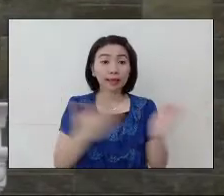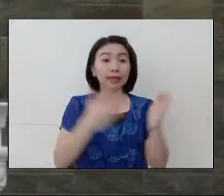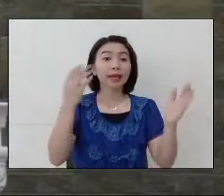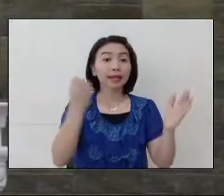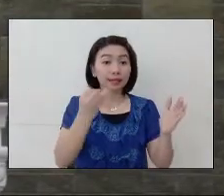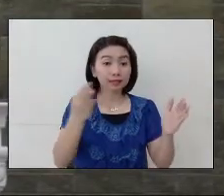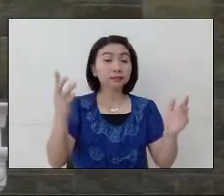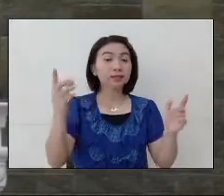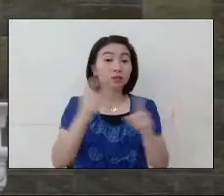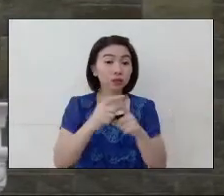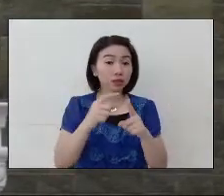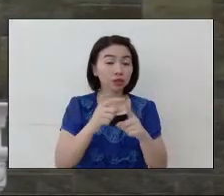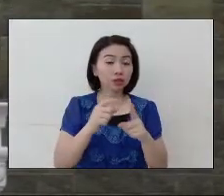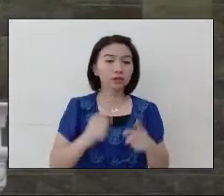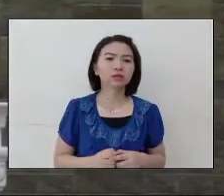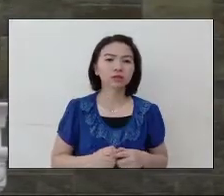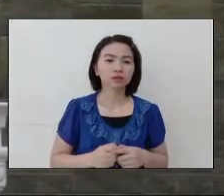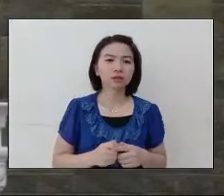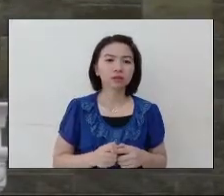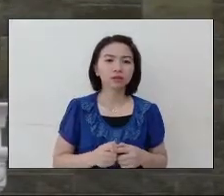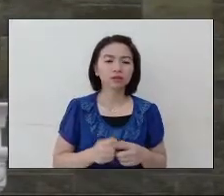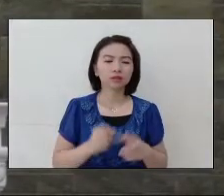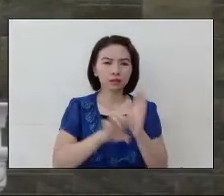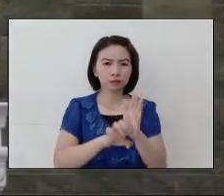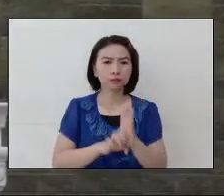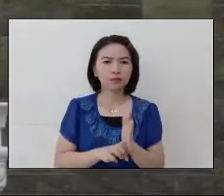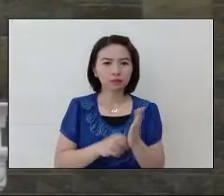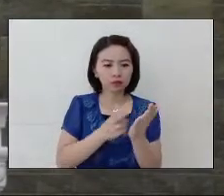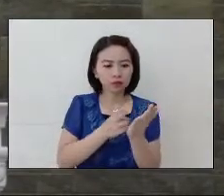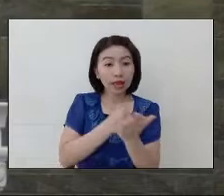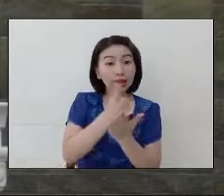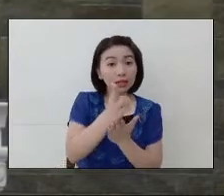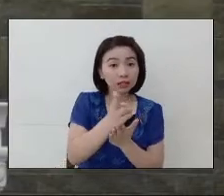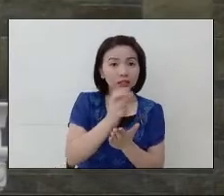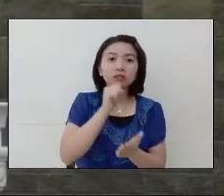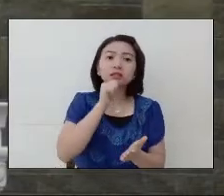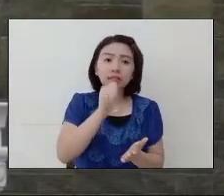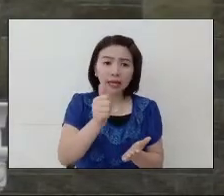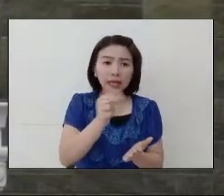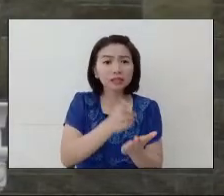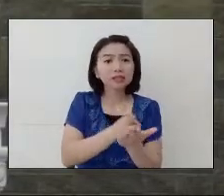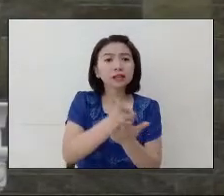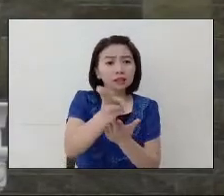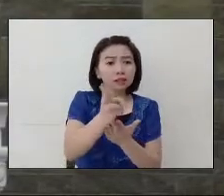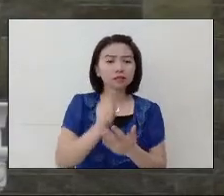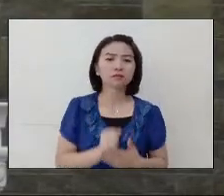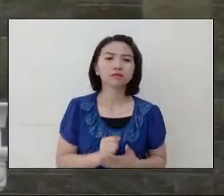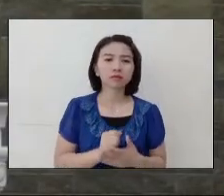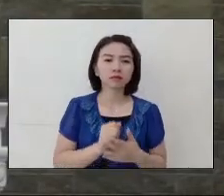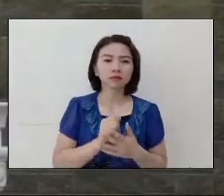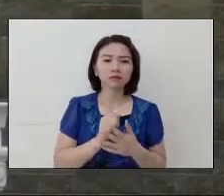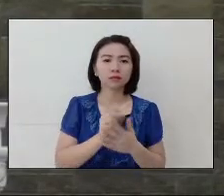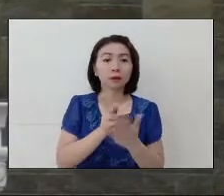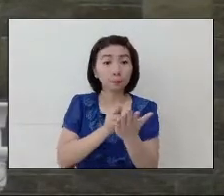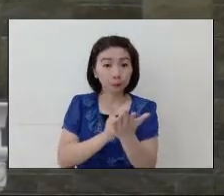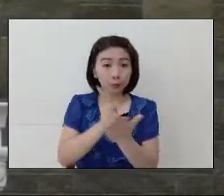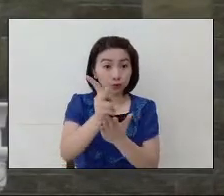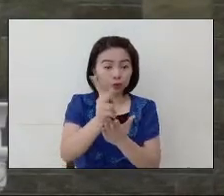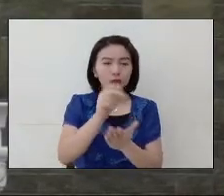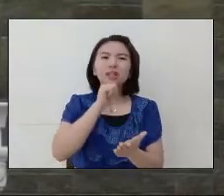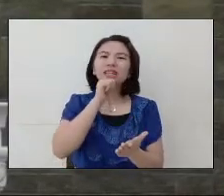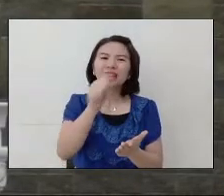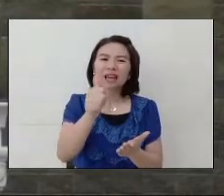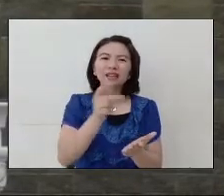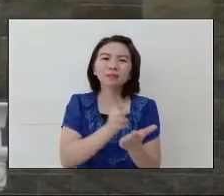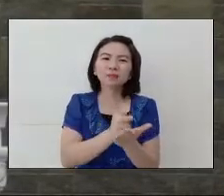Of course, honest, dishonest. Pure, impure. You see,